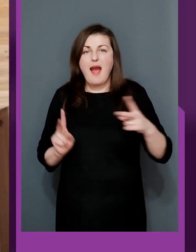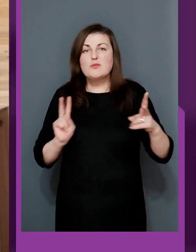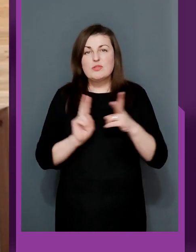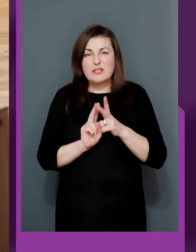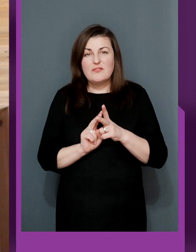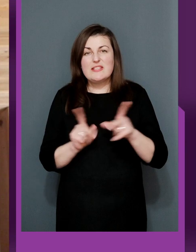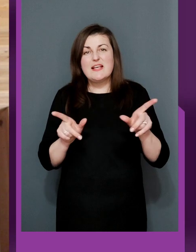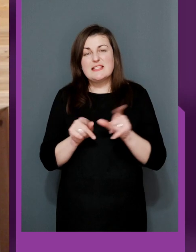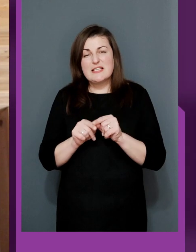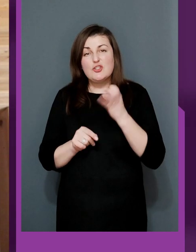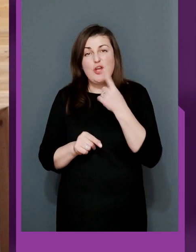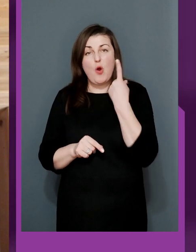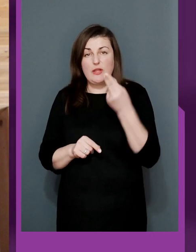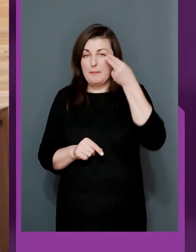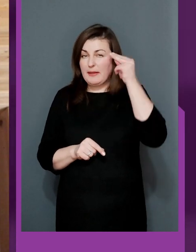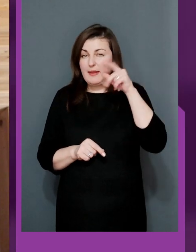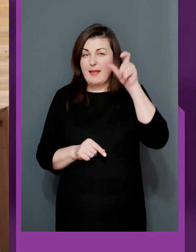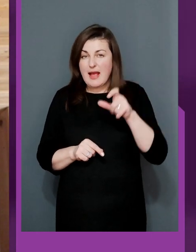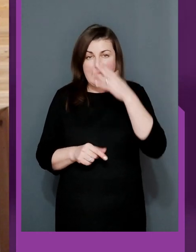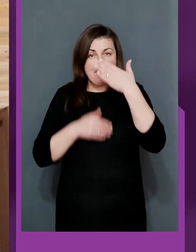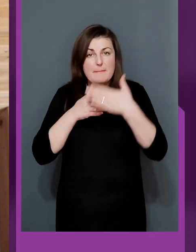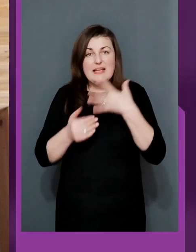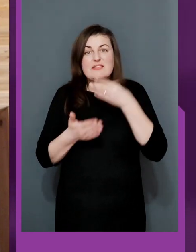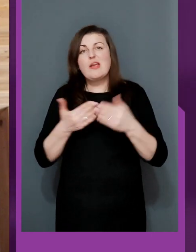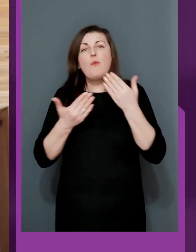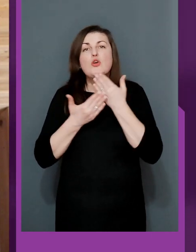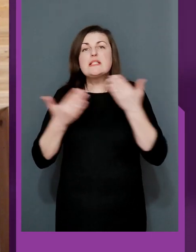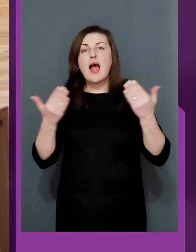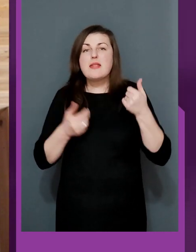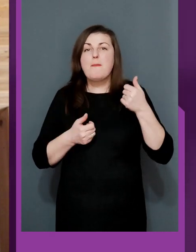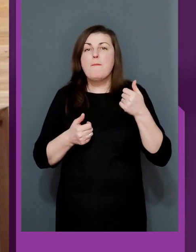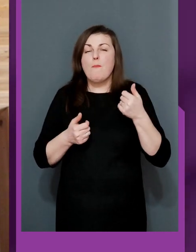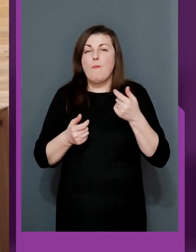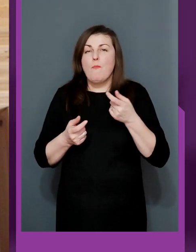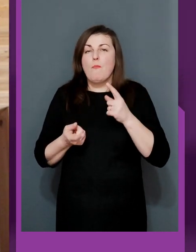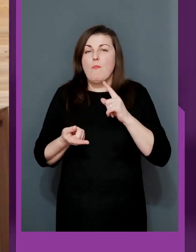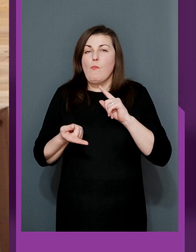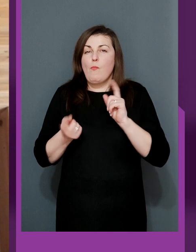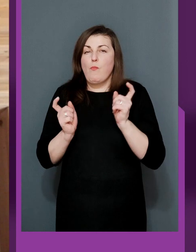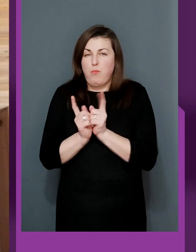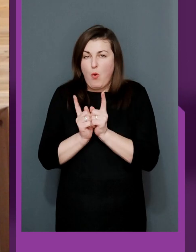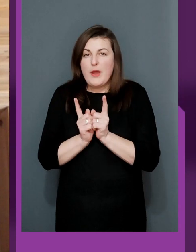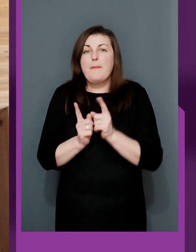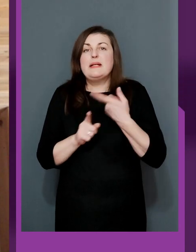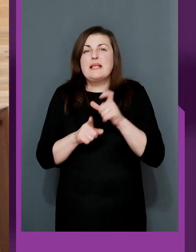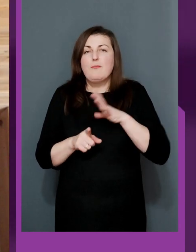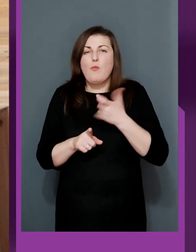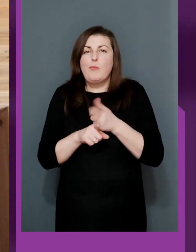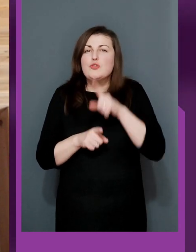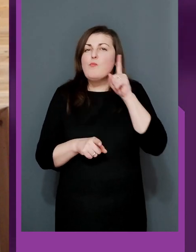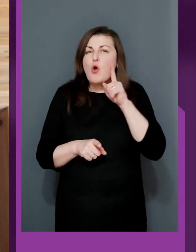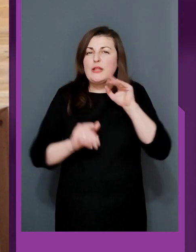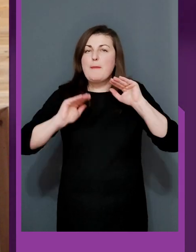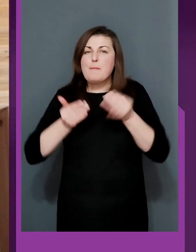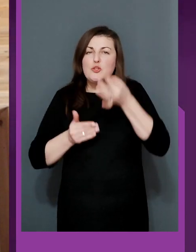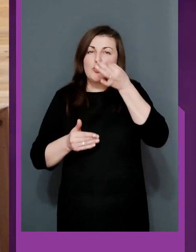зустрівся з іще одним китайцем перед своїм останнім боєм Це був більш молодий